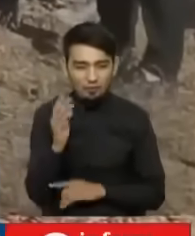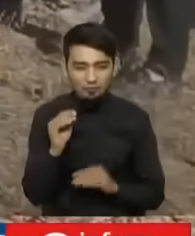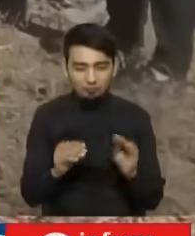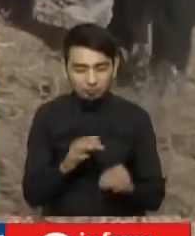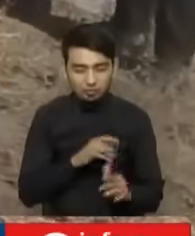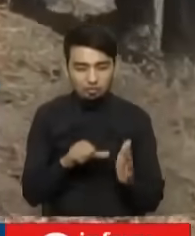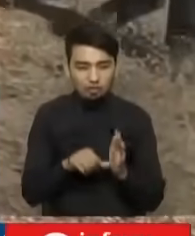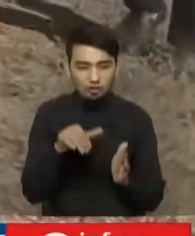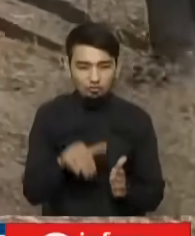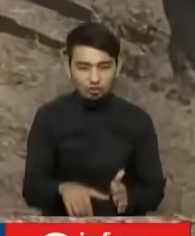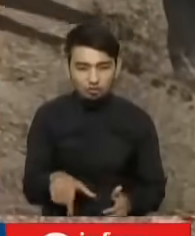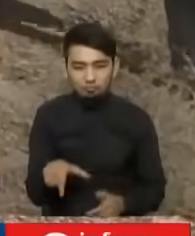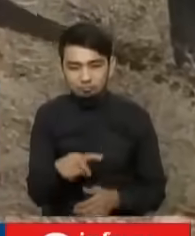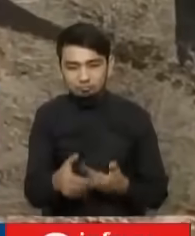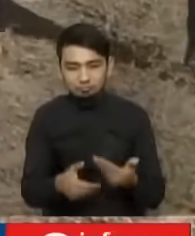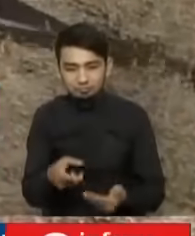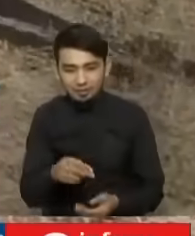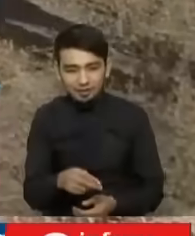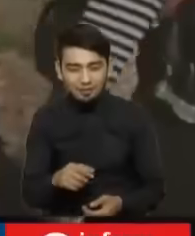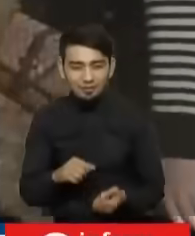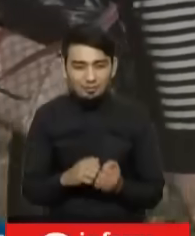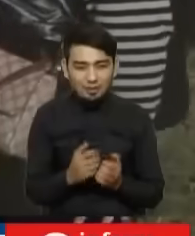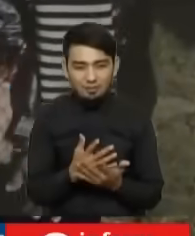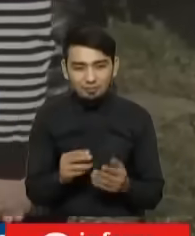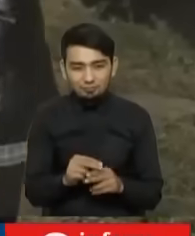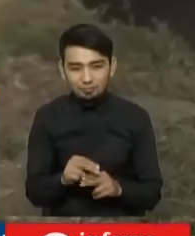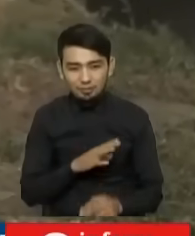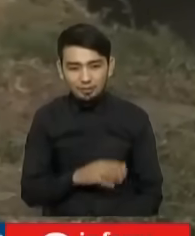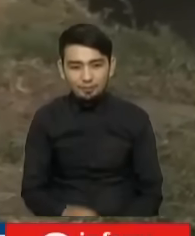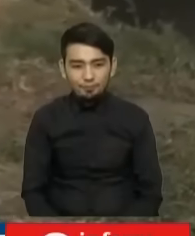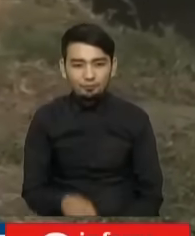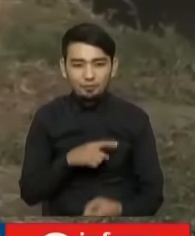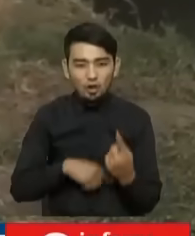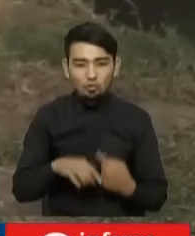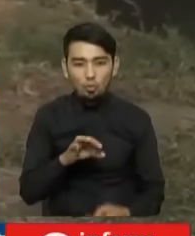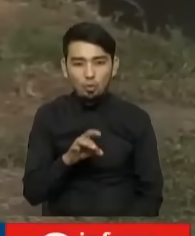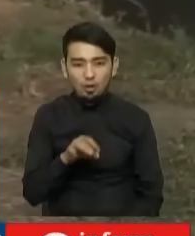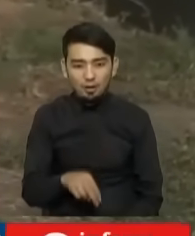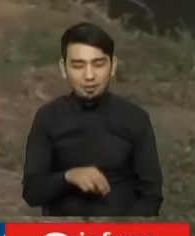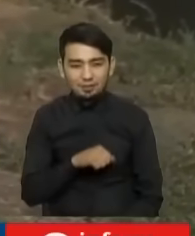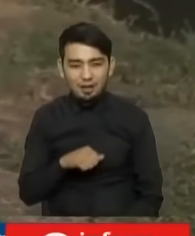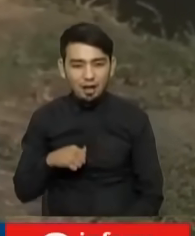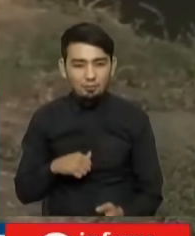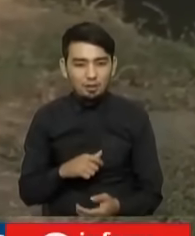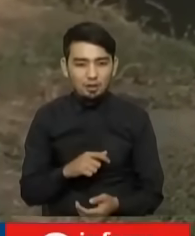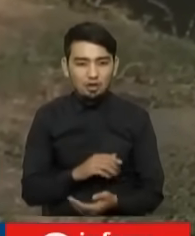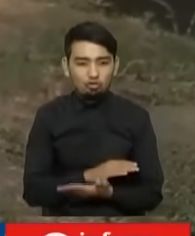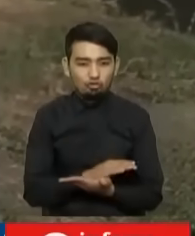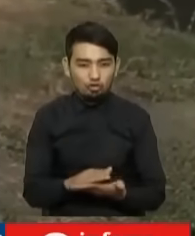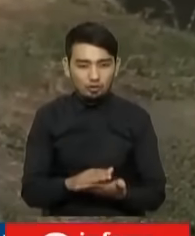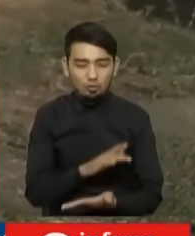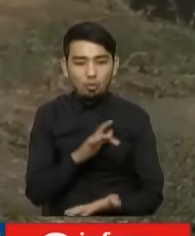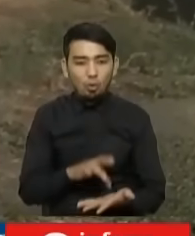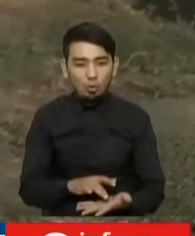6000-нан астам жаяу жүргүнчү жолунун тас төсөнүшү жөнделген. Биздин Орал Казакстан боюнча самый экологический кала ретинде эсептелет.